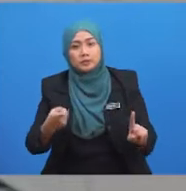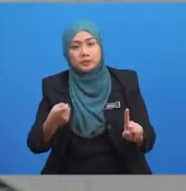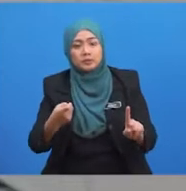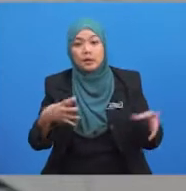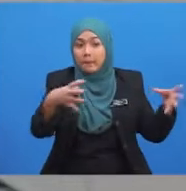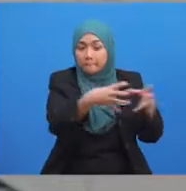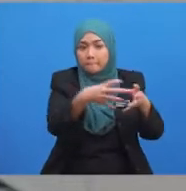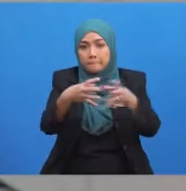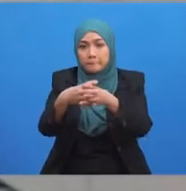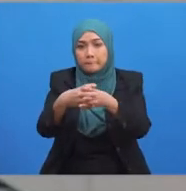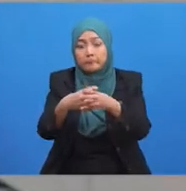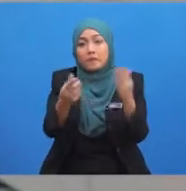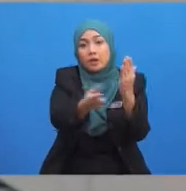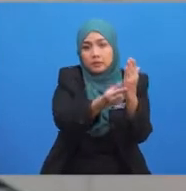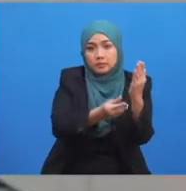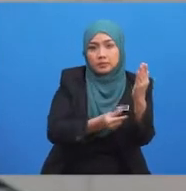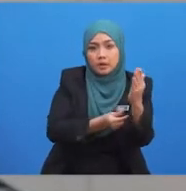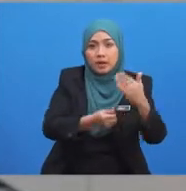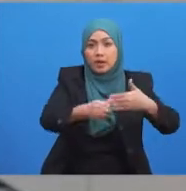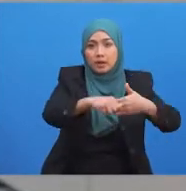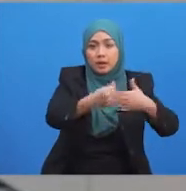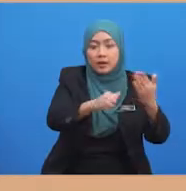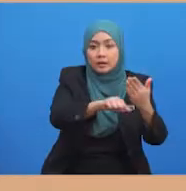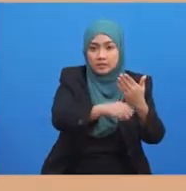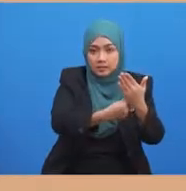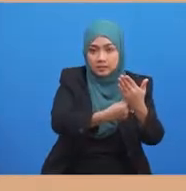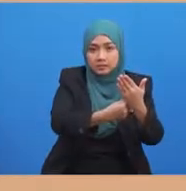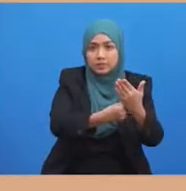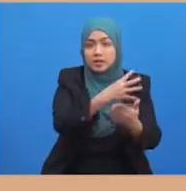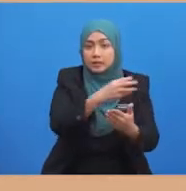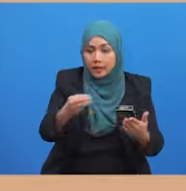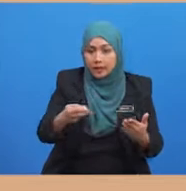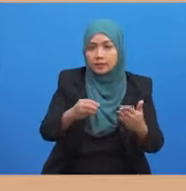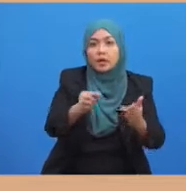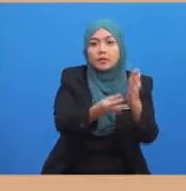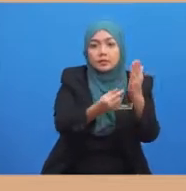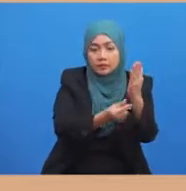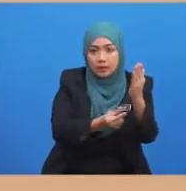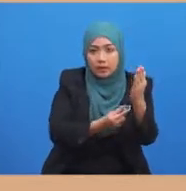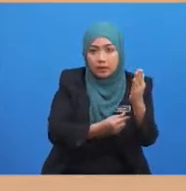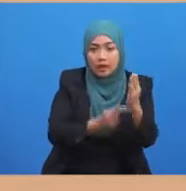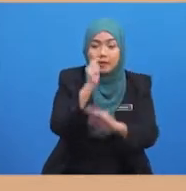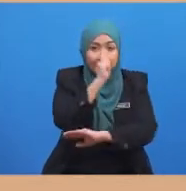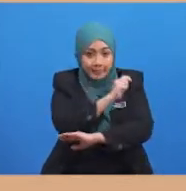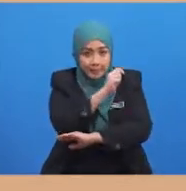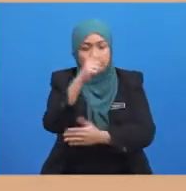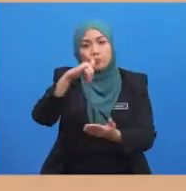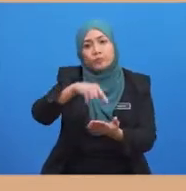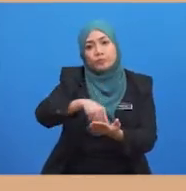kombinasi getah asli dan getah sintetik. Contoh-contoh barangan adalah